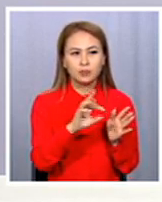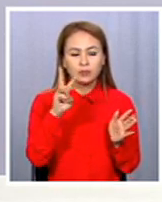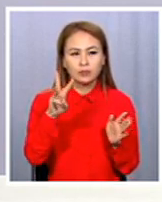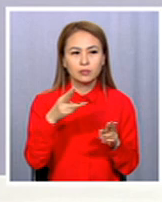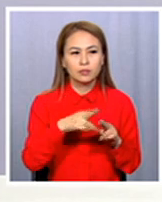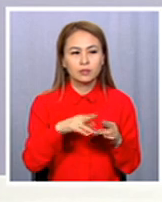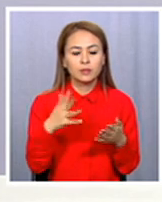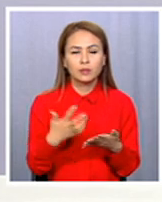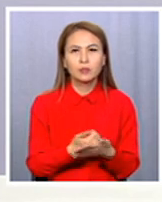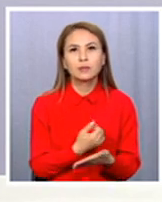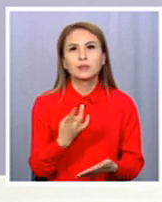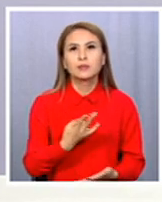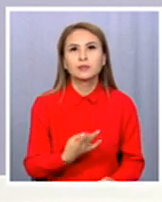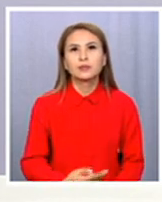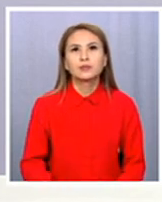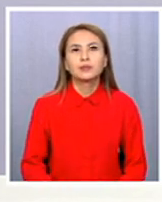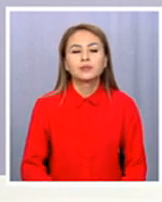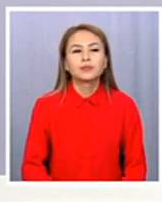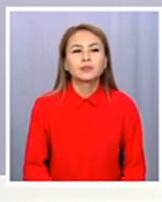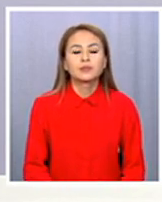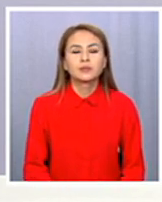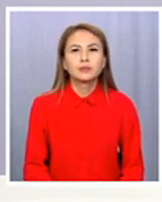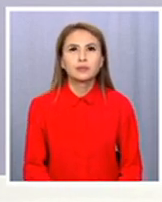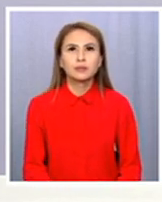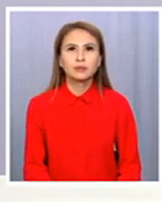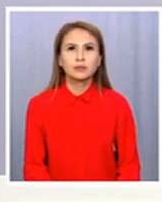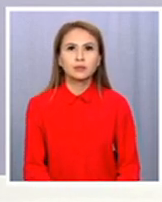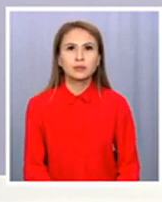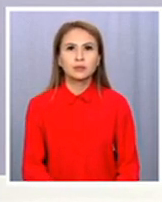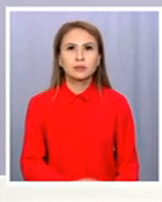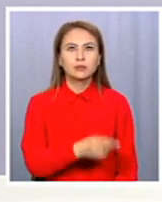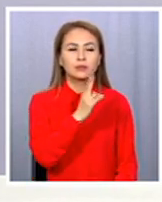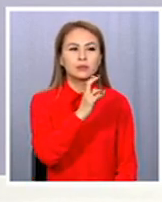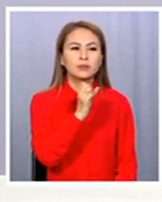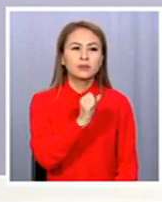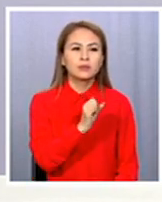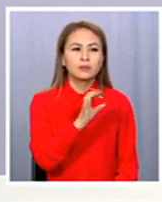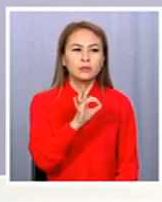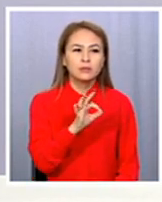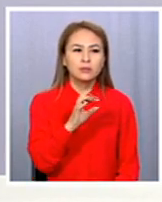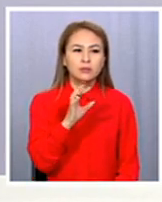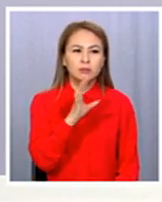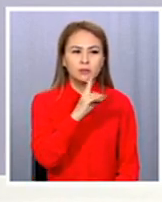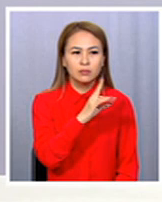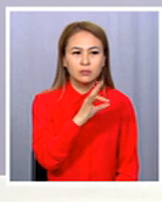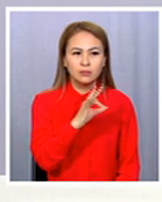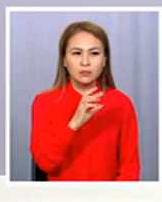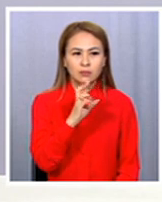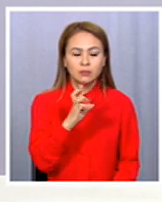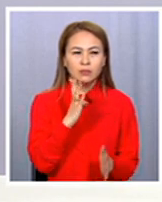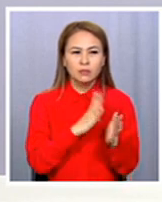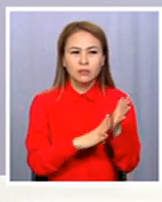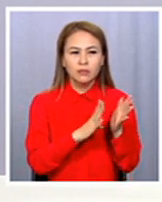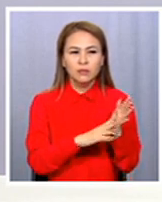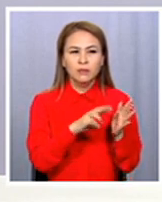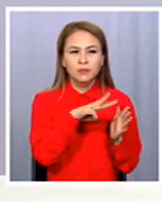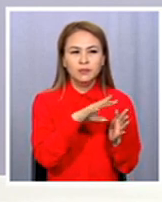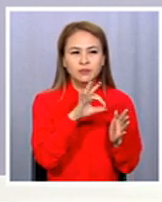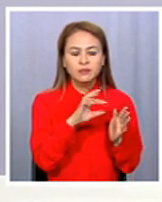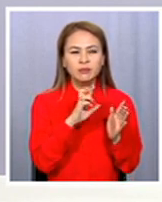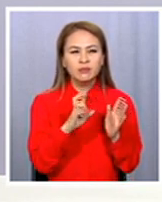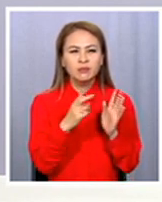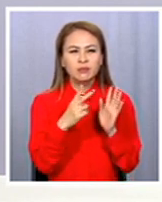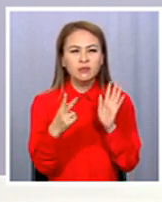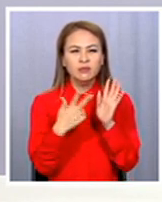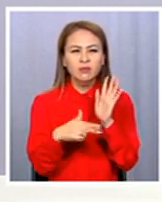керек. Неге? Берілген КОБ 90 градус, және МОБ берілген 36 градус, және